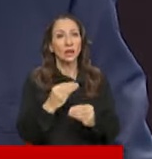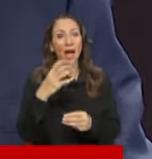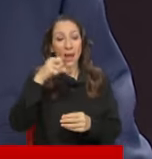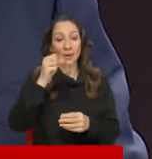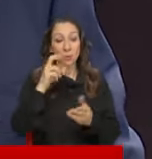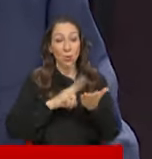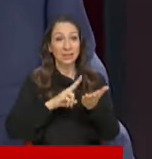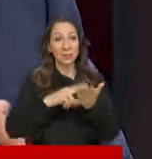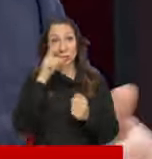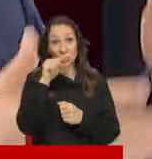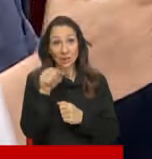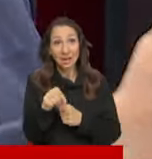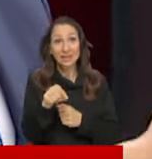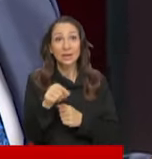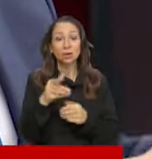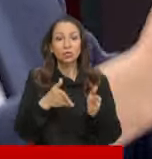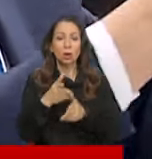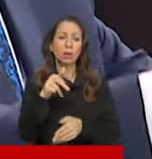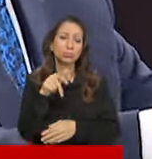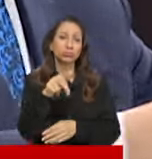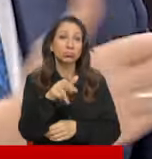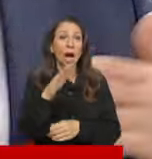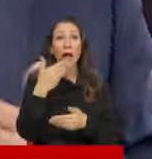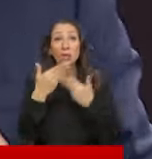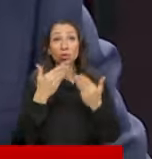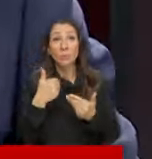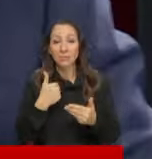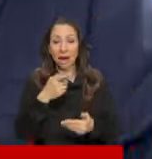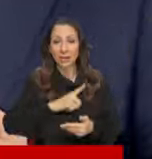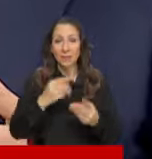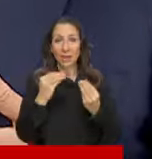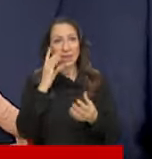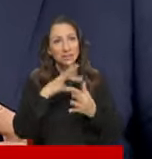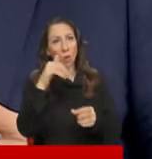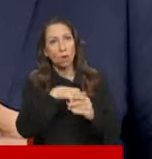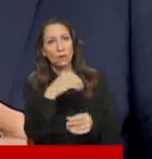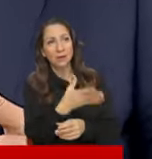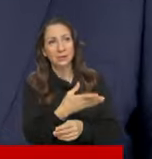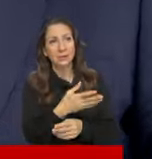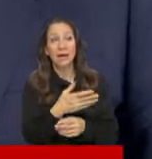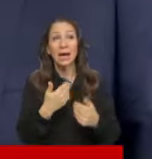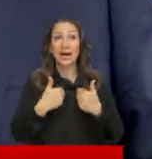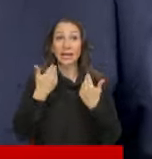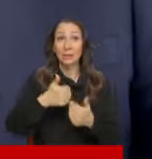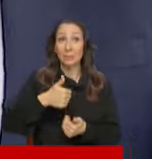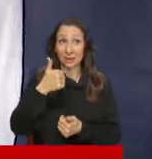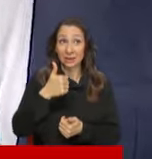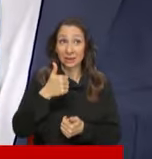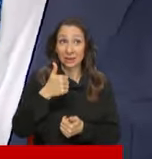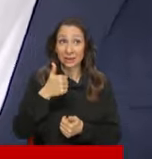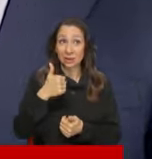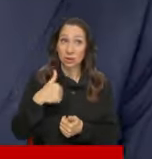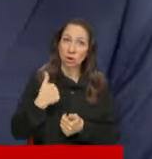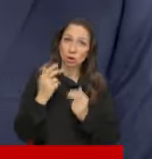AK Parti mensubiyeti içerisinde sokağa gidiyor sokakta anlatıyor diyor ki bizim adayımız iyi bir insan buna oy verin adalet bakanı